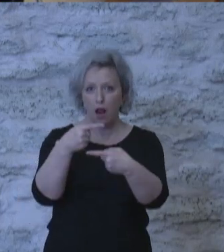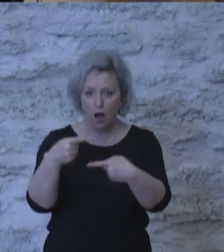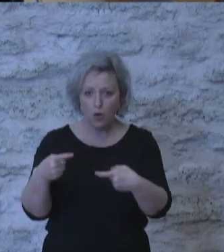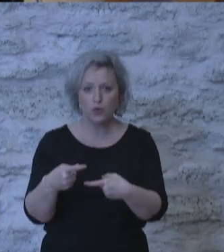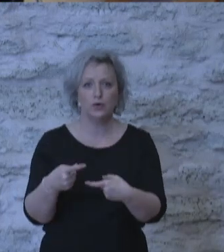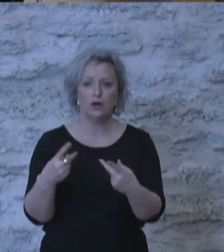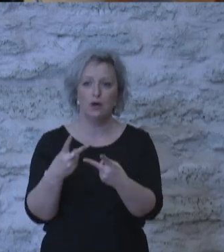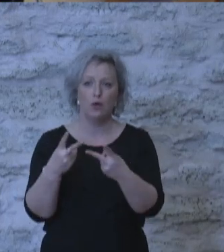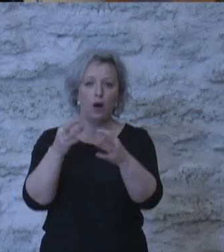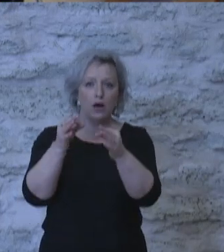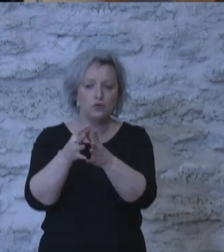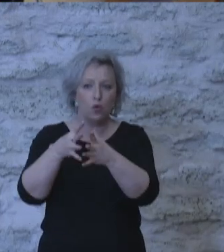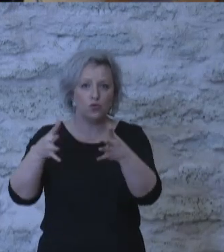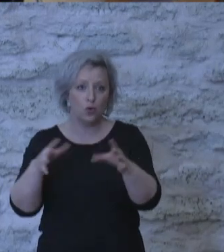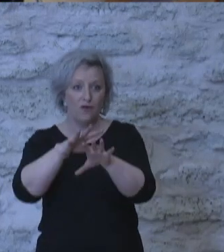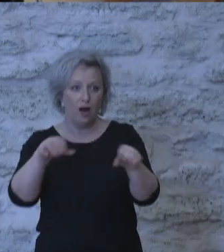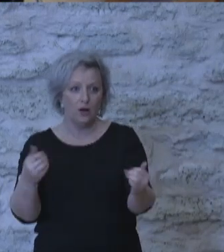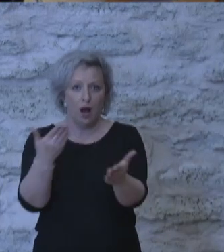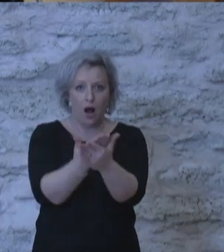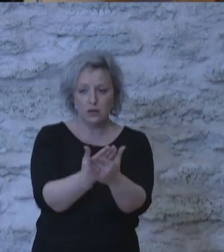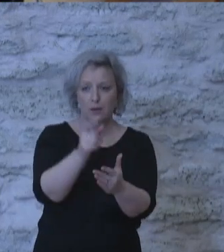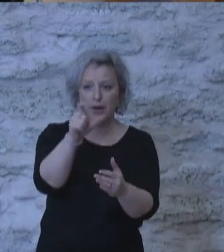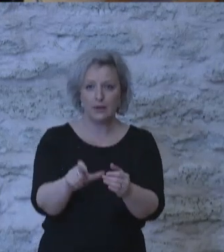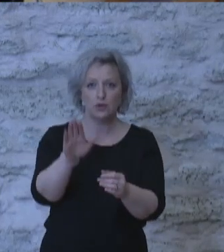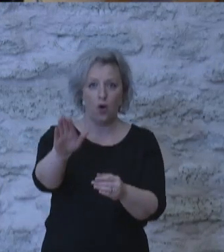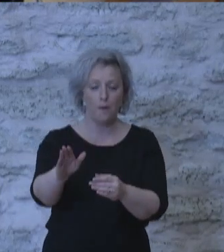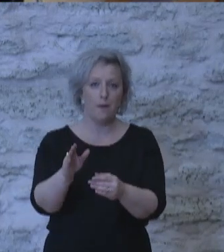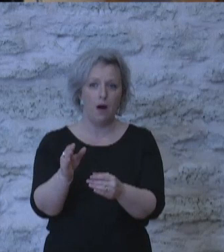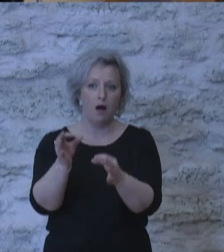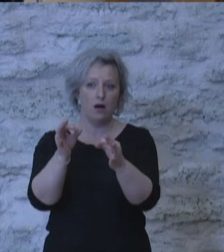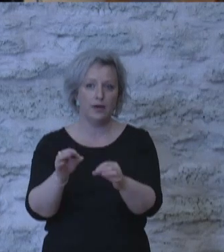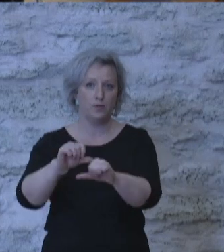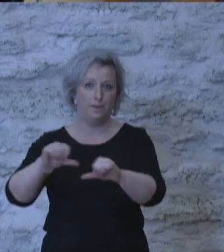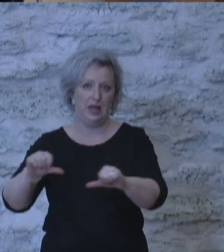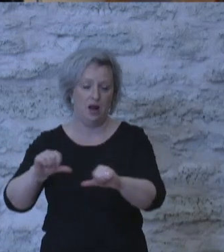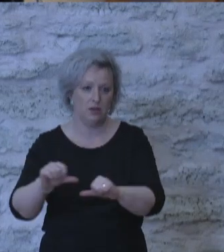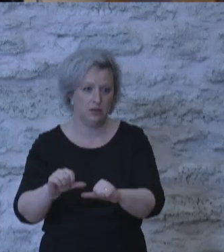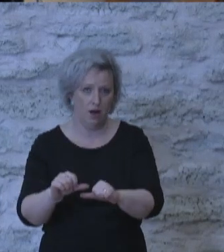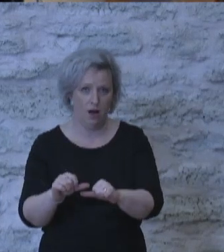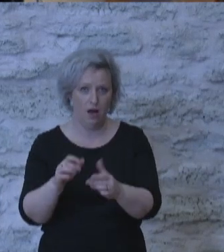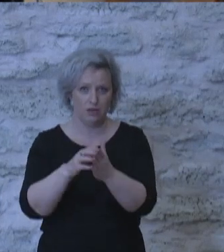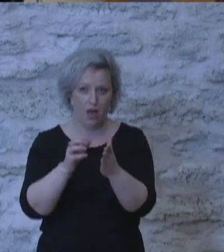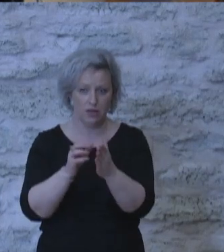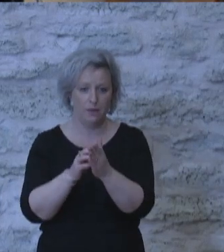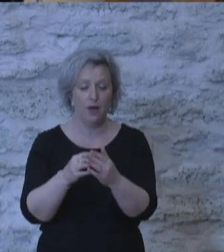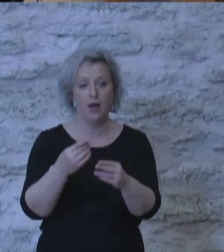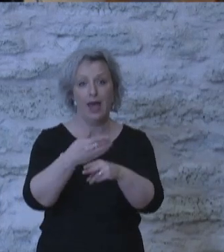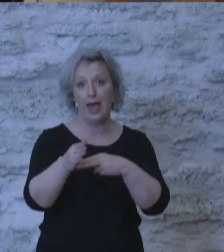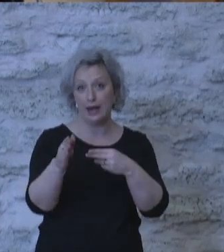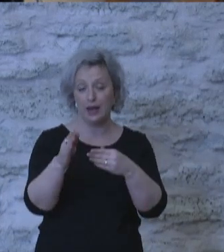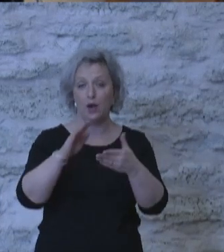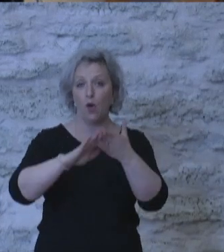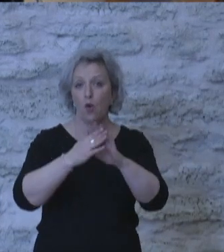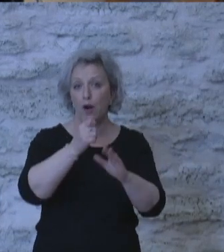õigusega, mis valitsusele antakse, konkreetselt siis eriolukura juhile, tema siis erinevatele määratud ametiisikutele